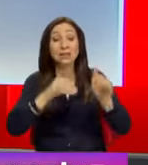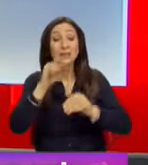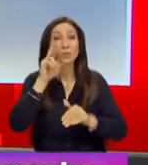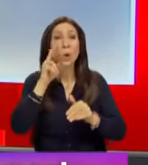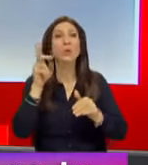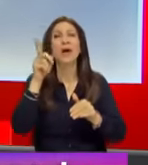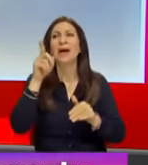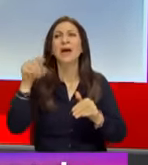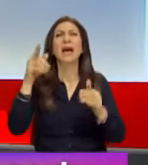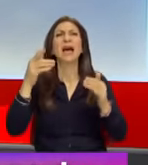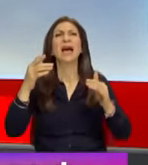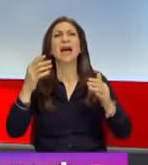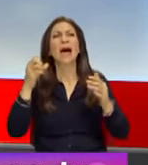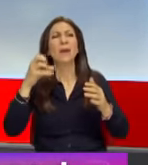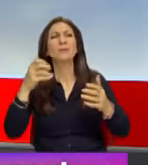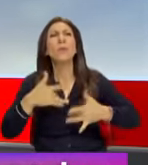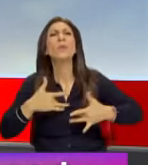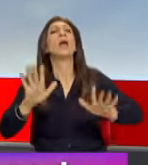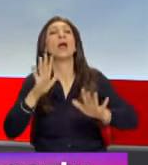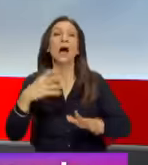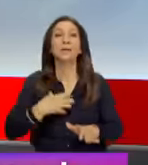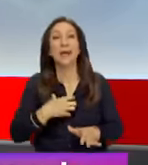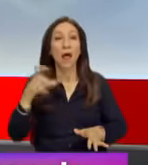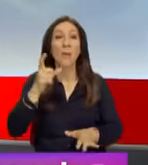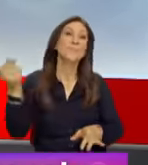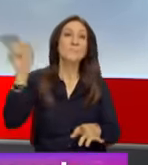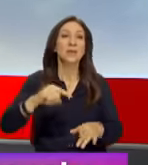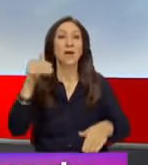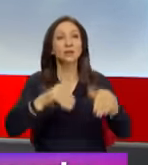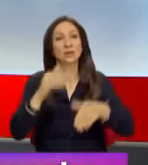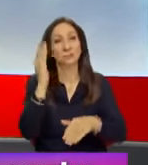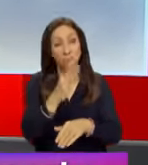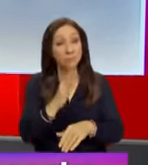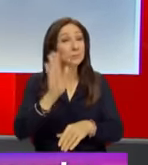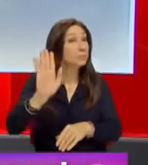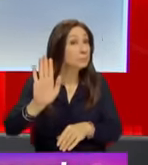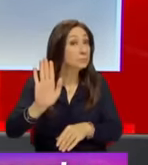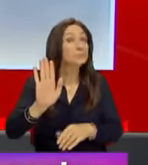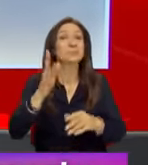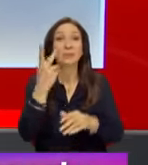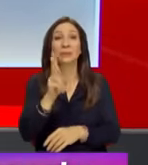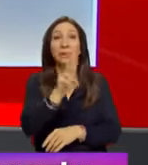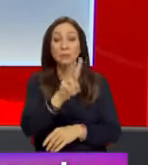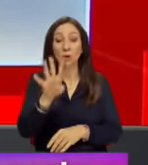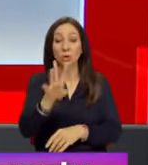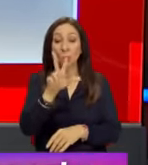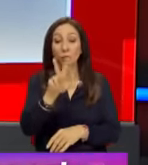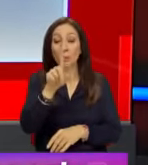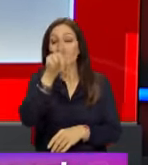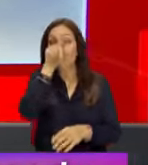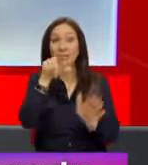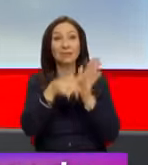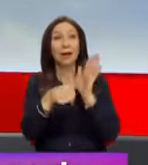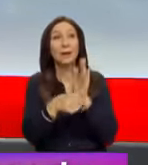ikna etmeyince AK Parti'yi Haziran ayında bir seçime daha gidilmişti. Peki 2024 31 Mart